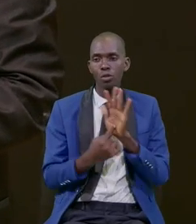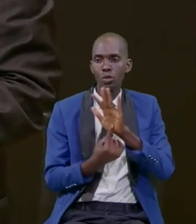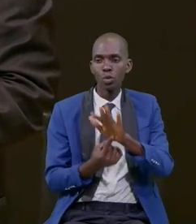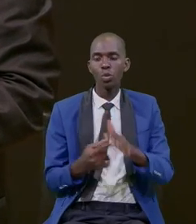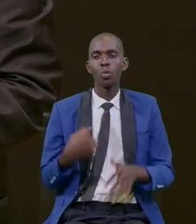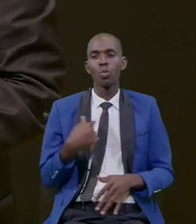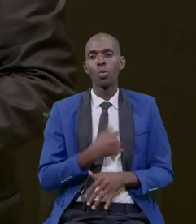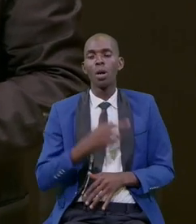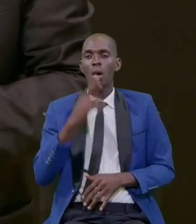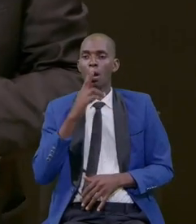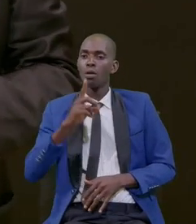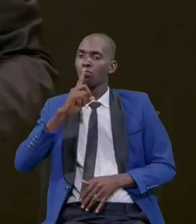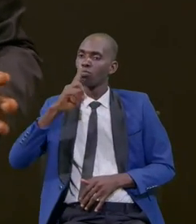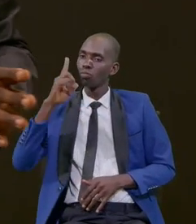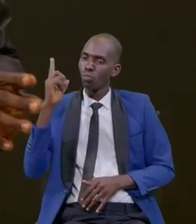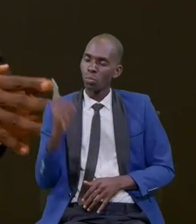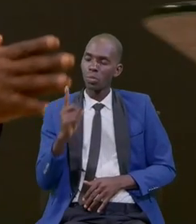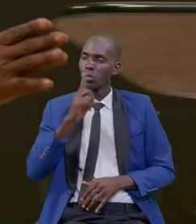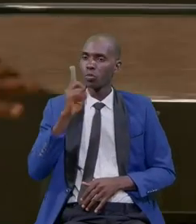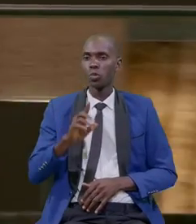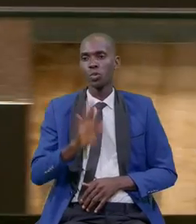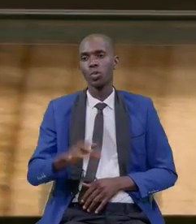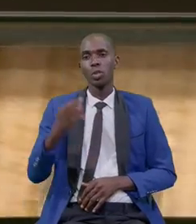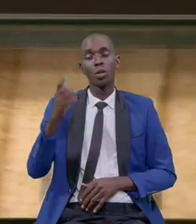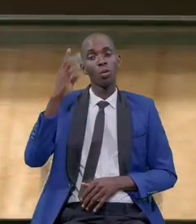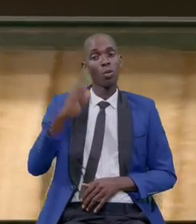sommes réellement enfants de Dieu.